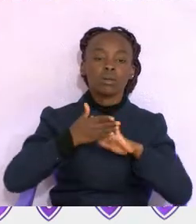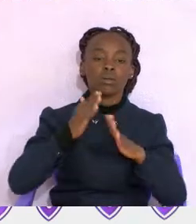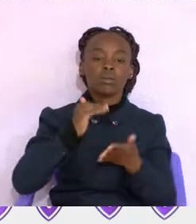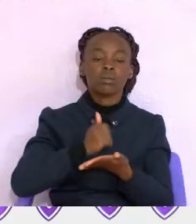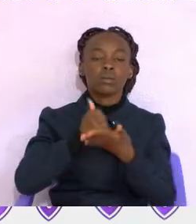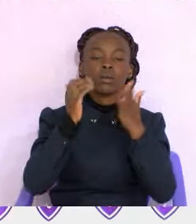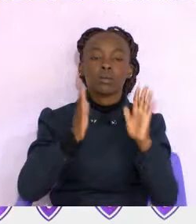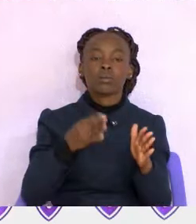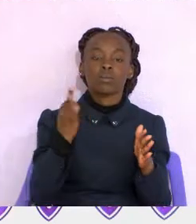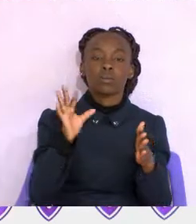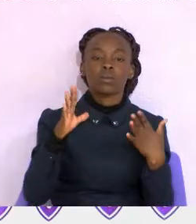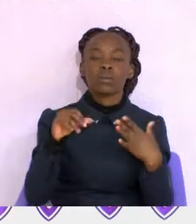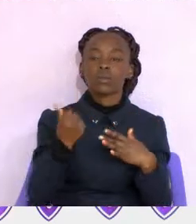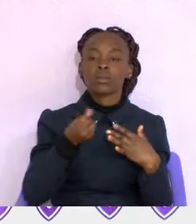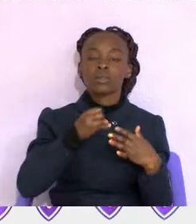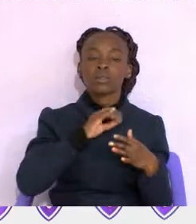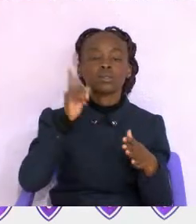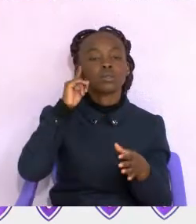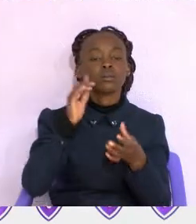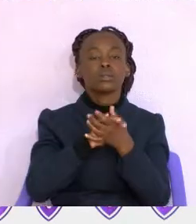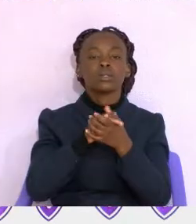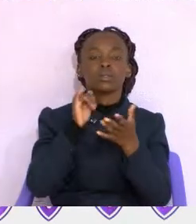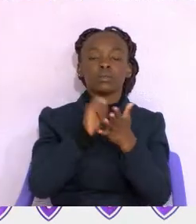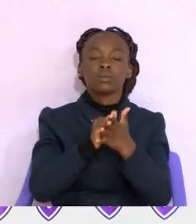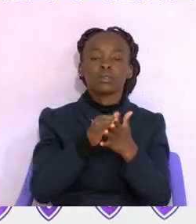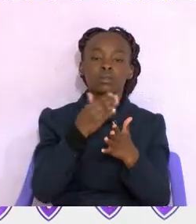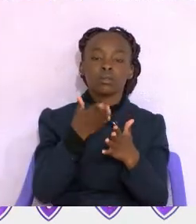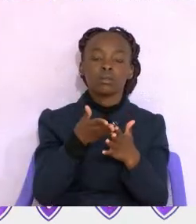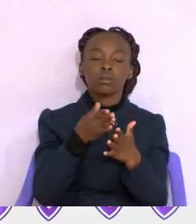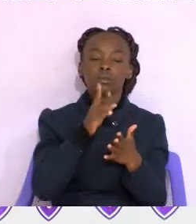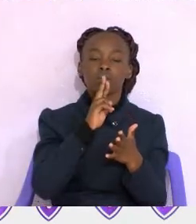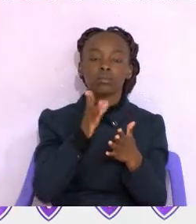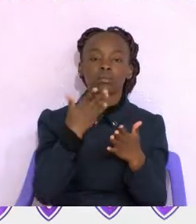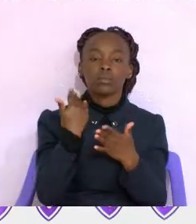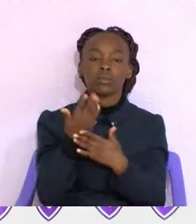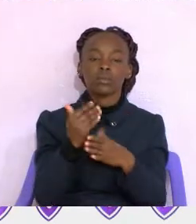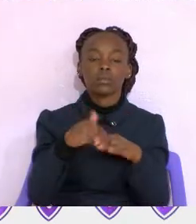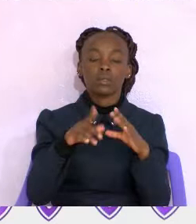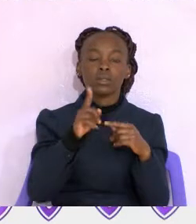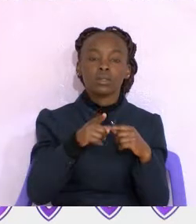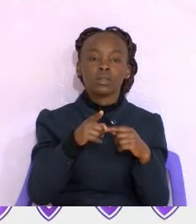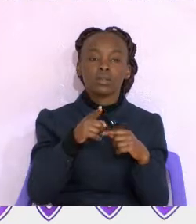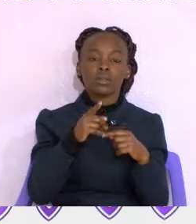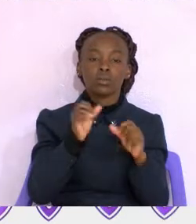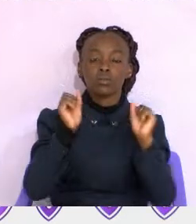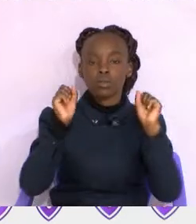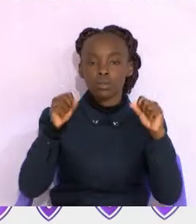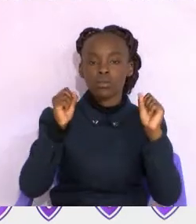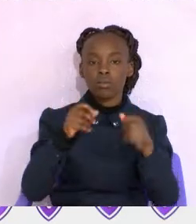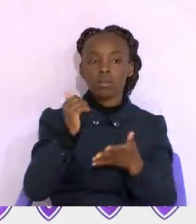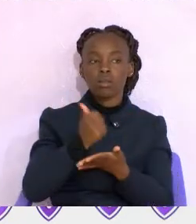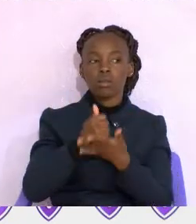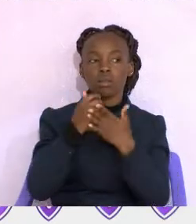mahali. Na ninataka kuamini msikilizaji mtazamaji kwamba kuna yale vitu wewe ndani yako unaweza kufanyika mtu wa kuwasaidia wengine. Praise